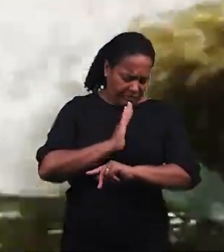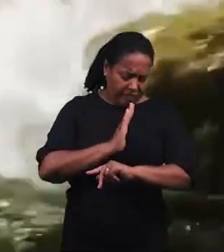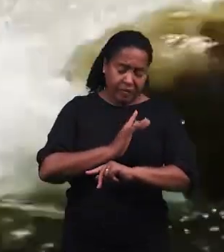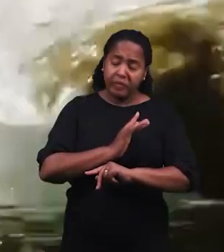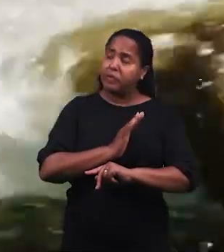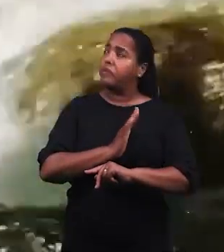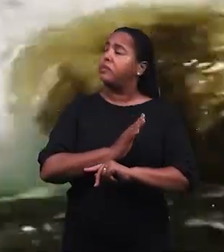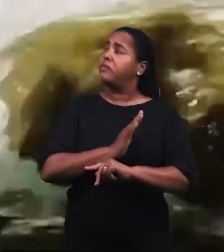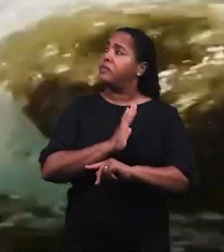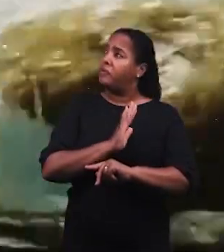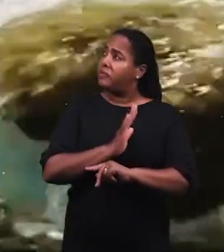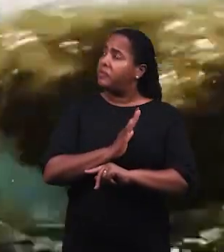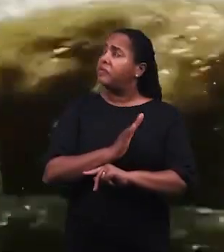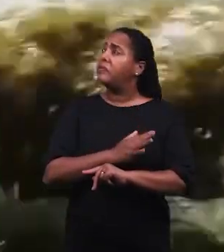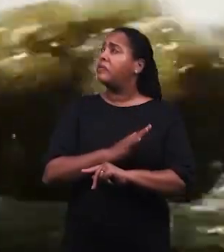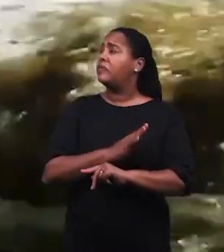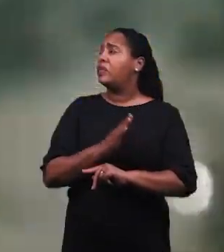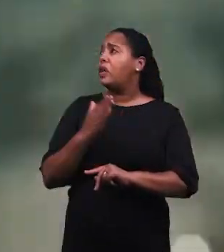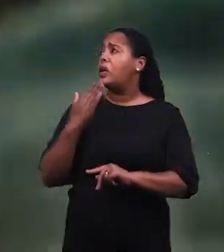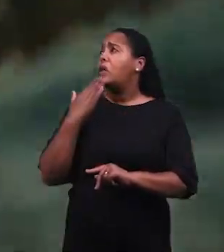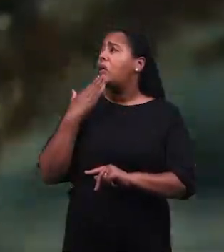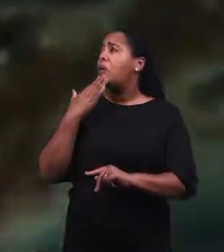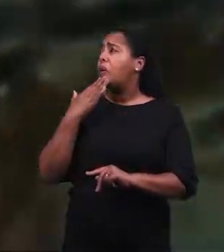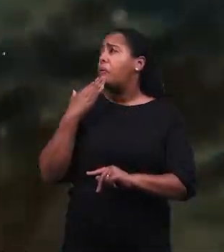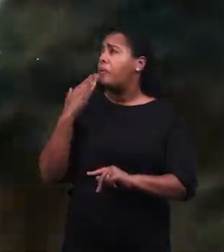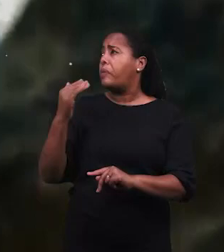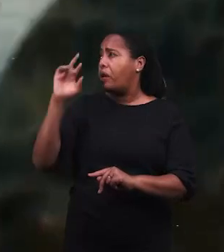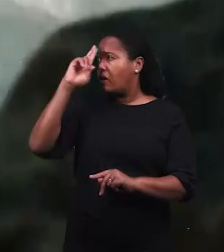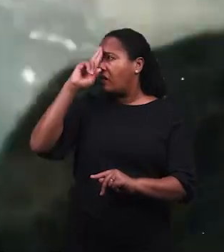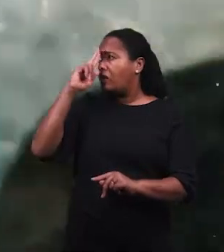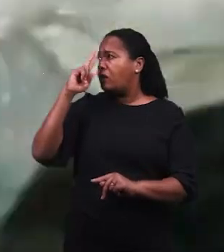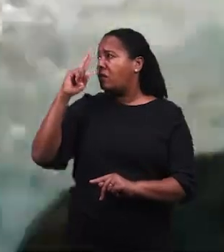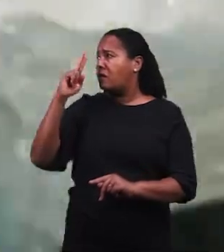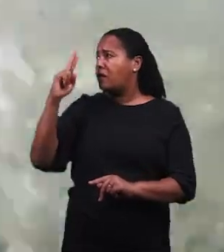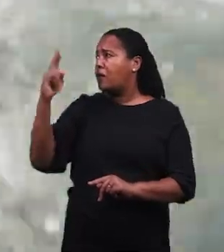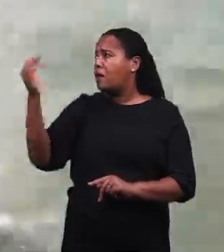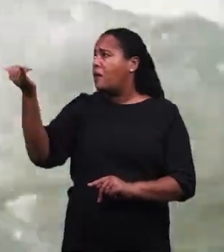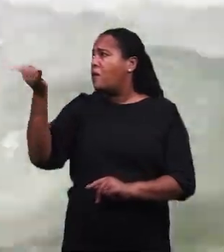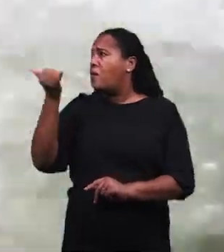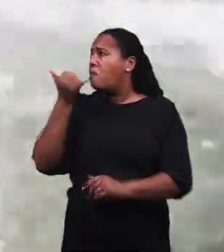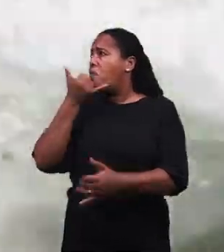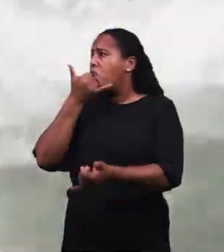И дай мне твое святое прощение.